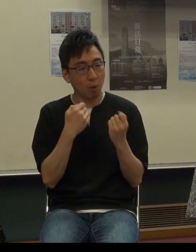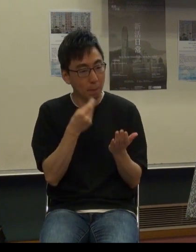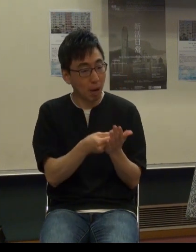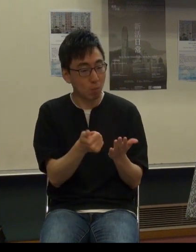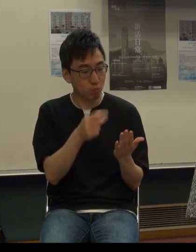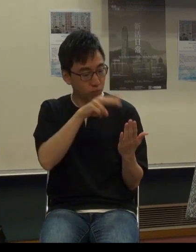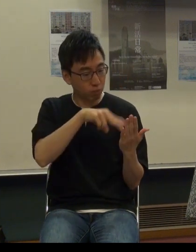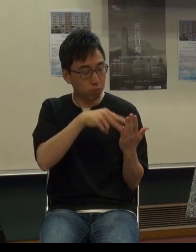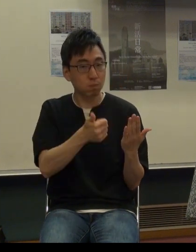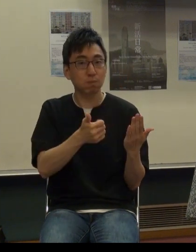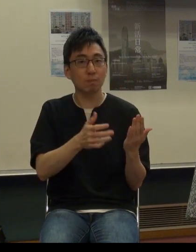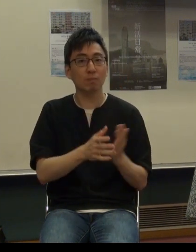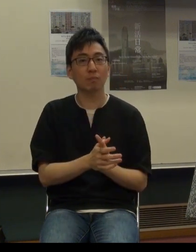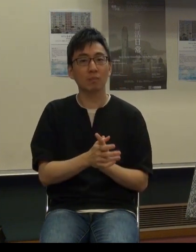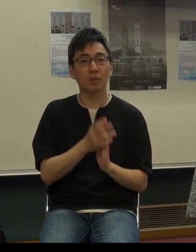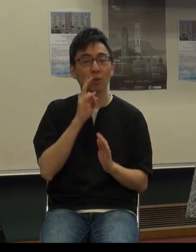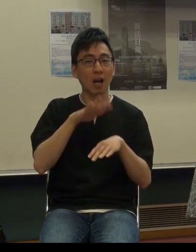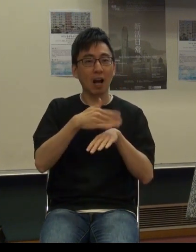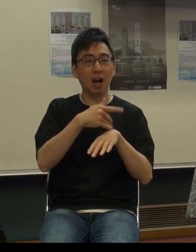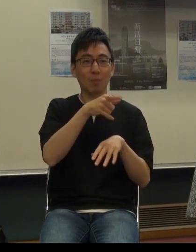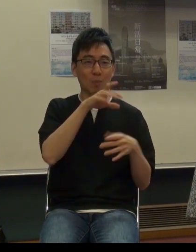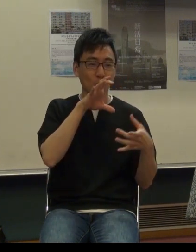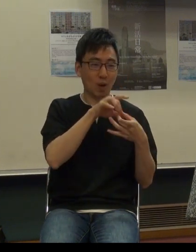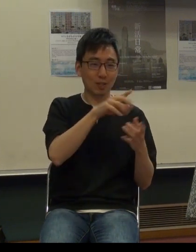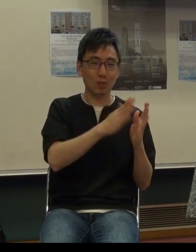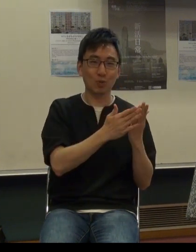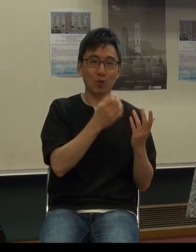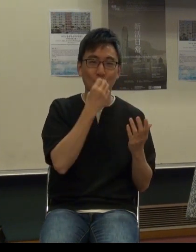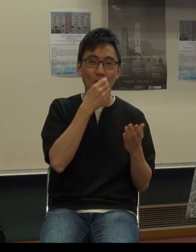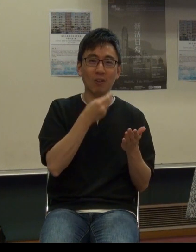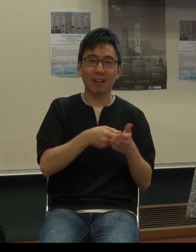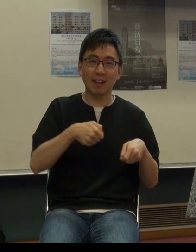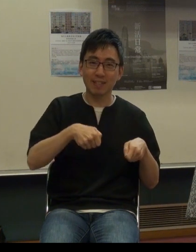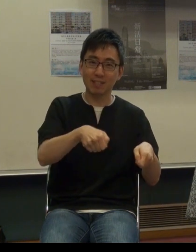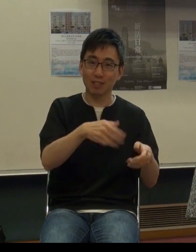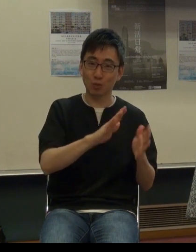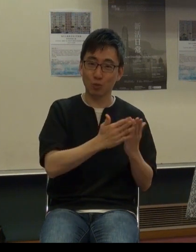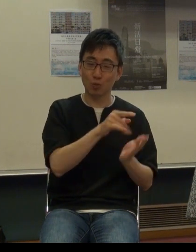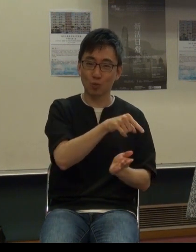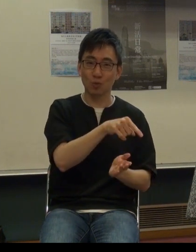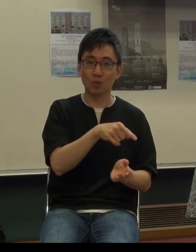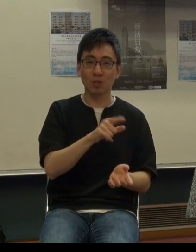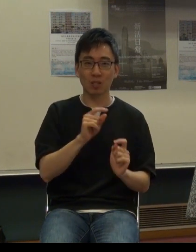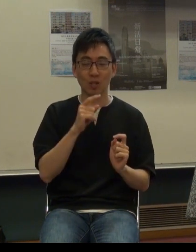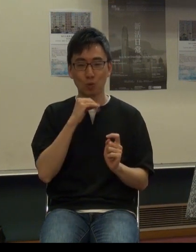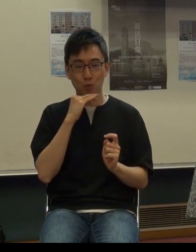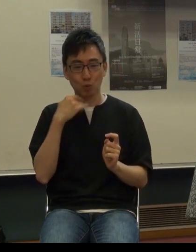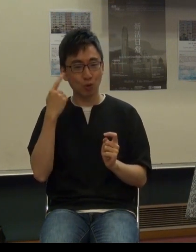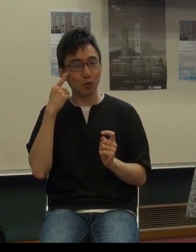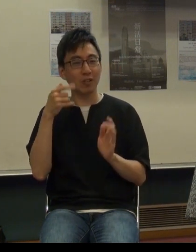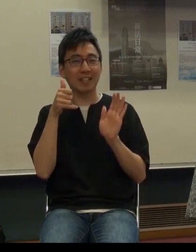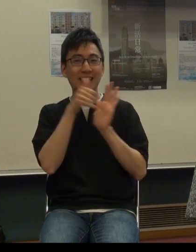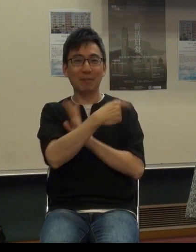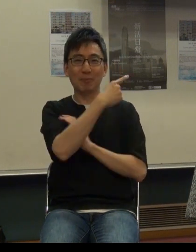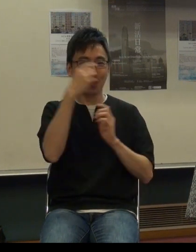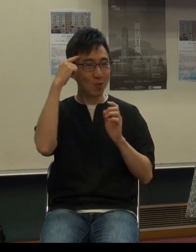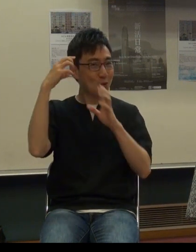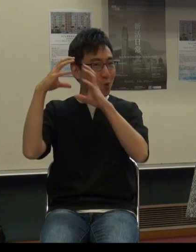買到嘅書去睇。咁包括頭先講香港街市呢本書，咁所以如果話要進入徐教授個